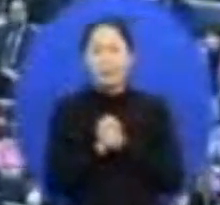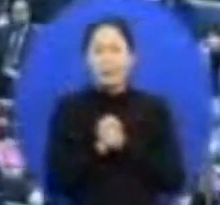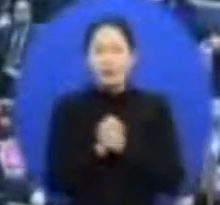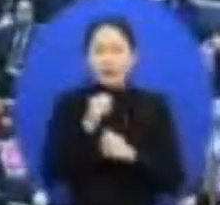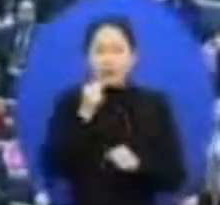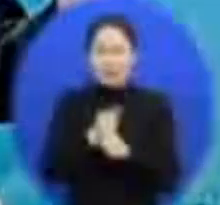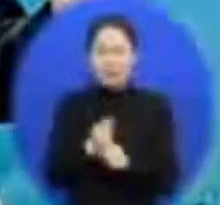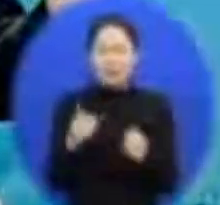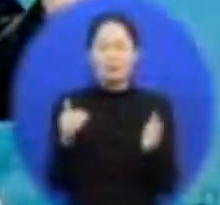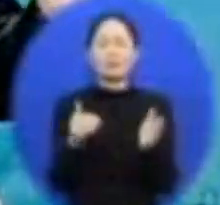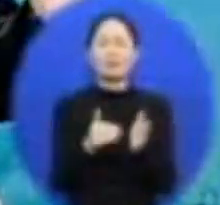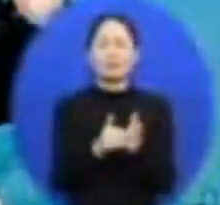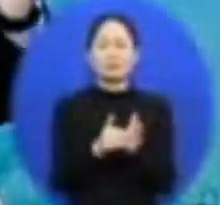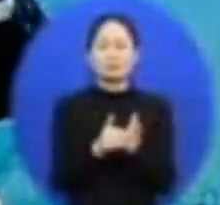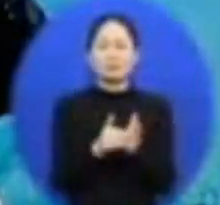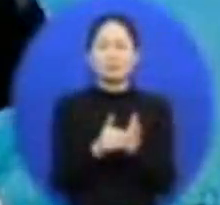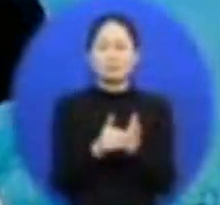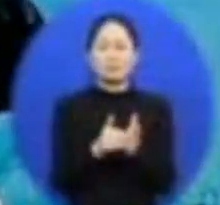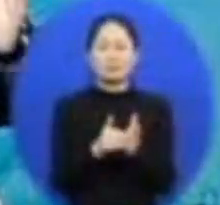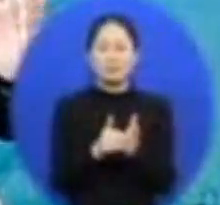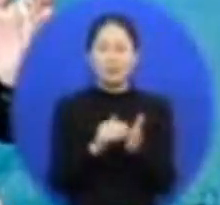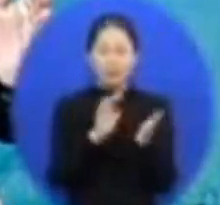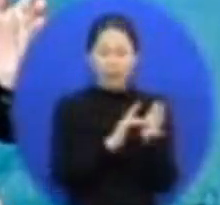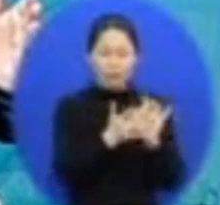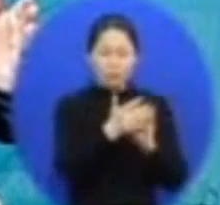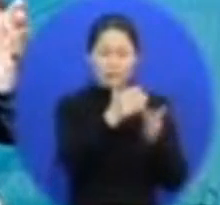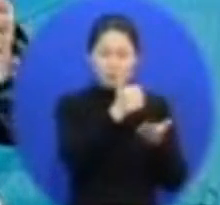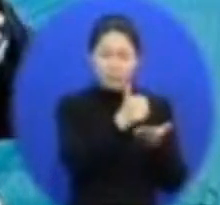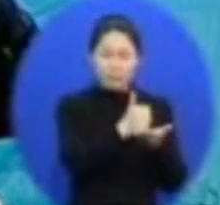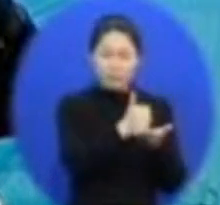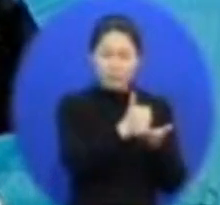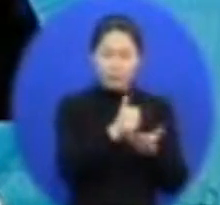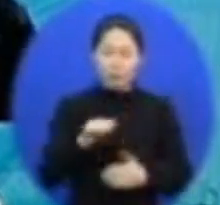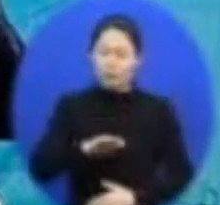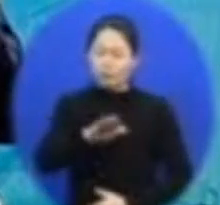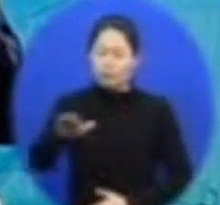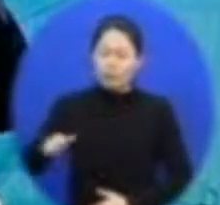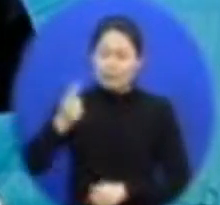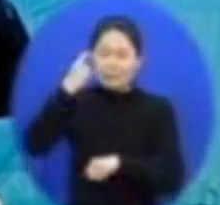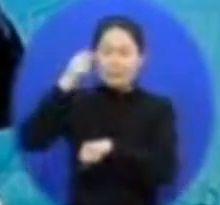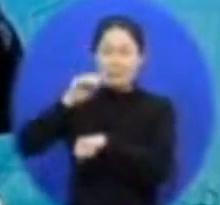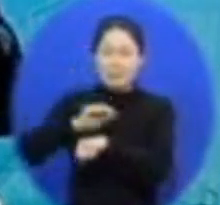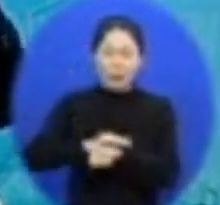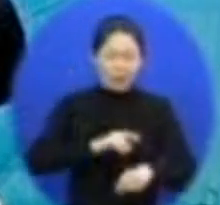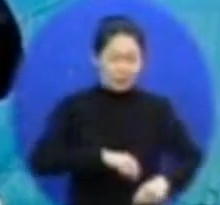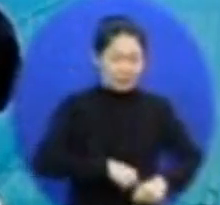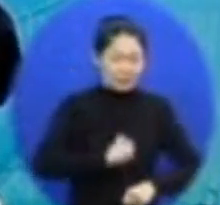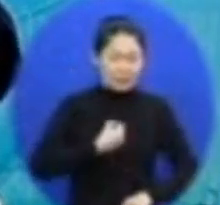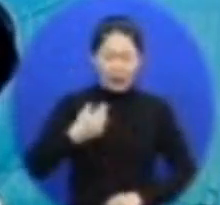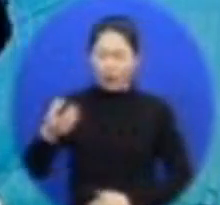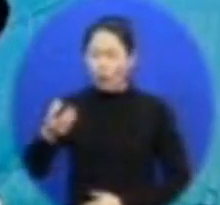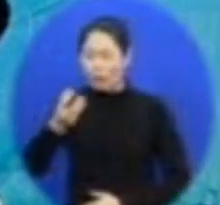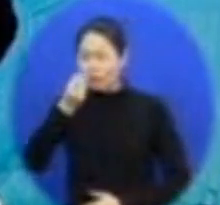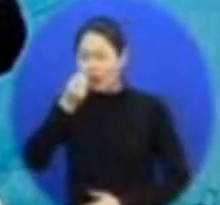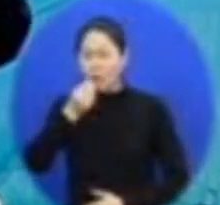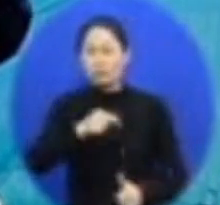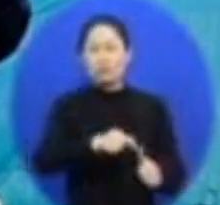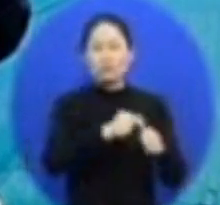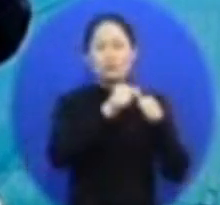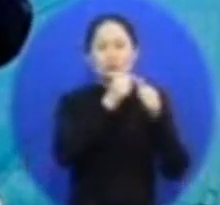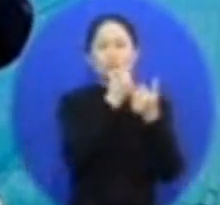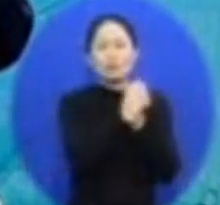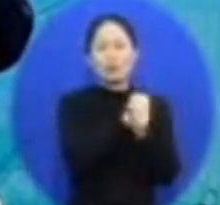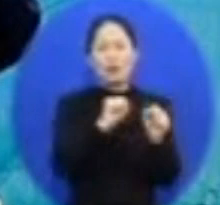이미 끝난 이야기에요 예수님이 우리의 지혜와 의로움과 거룩함 9 속함